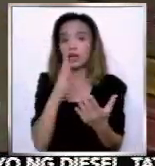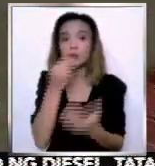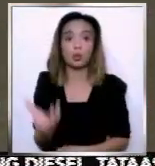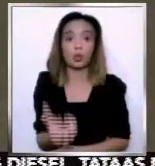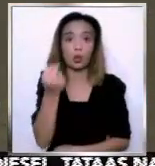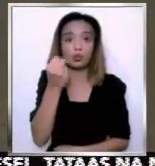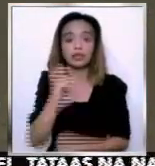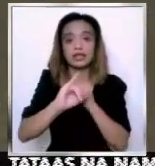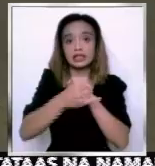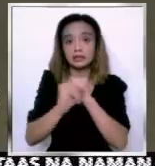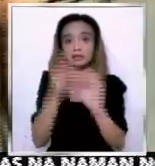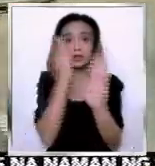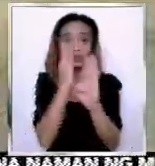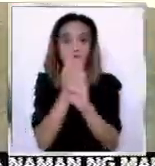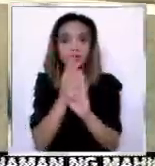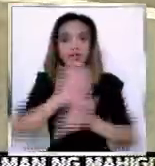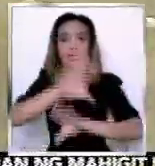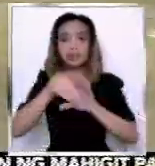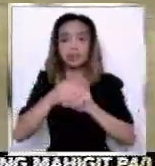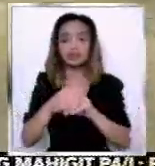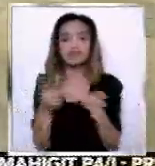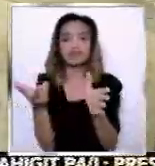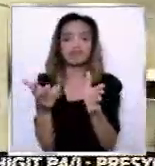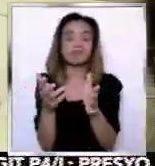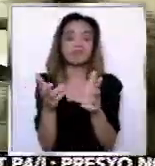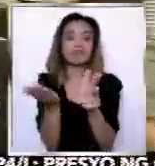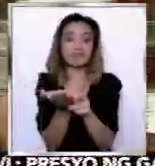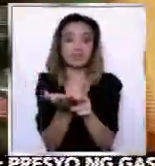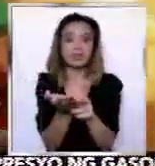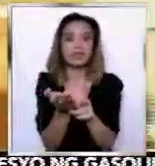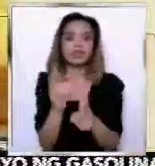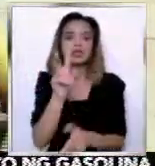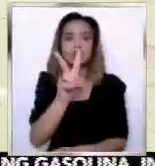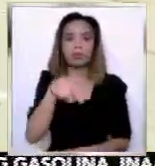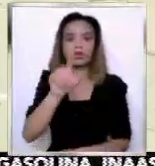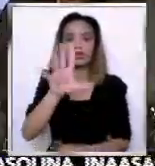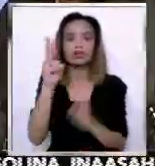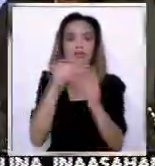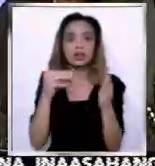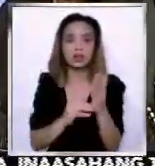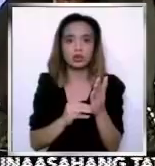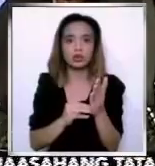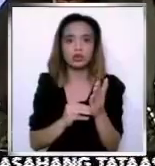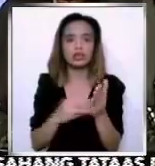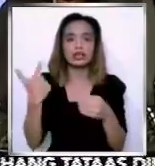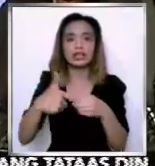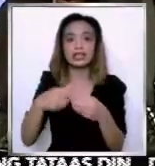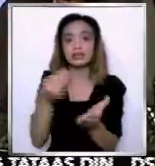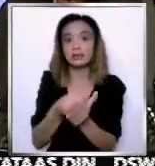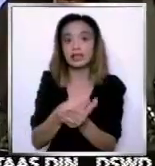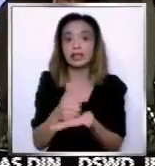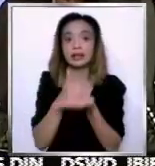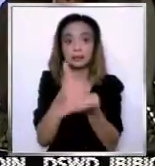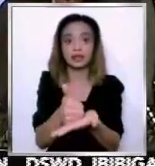at bus, kasama rin ang mga tricycle sa 2.5 billion peso fuel subsidy program ng gobyerno. Ang Department of Interior and